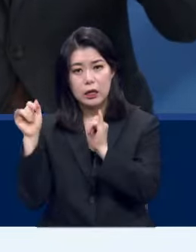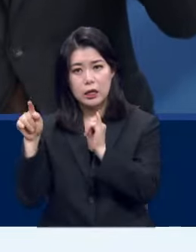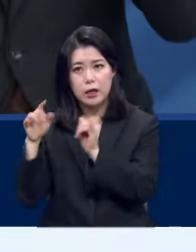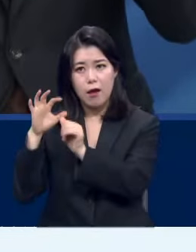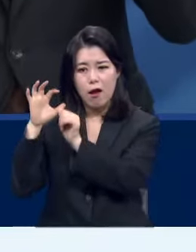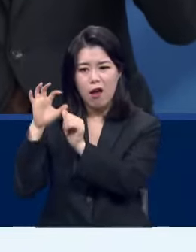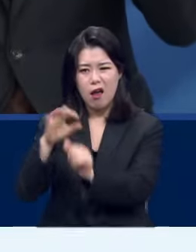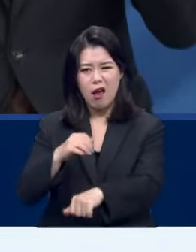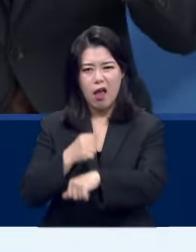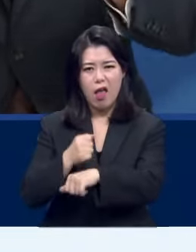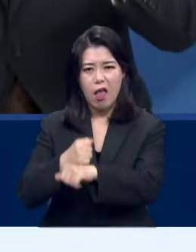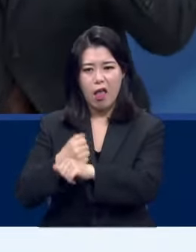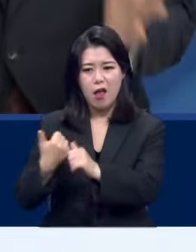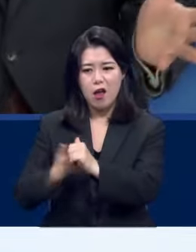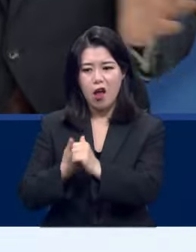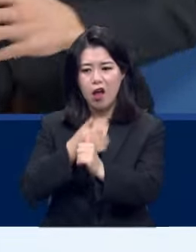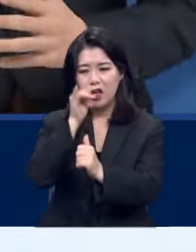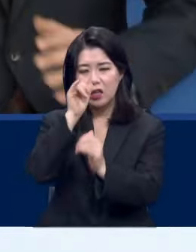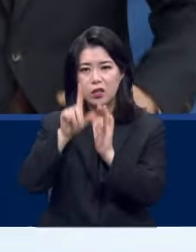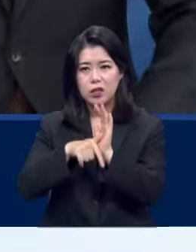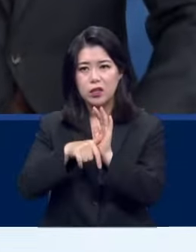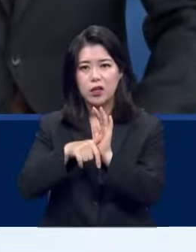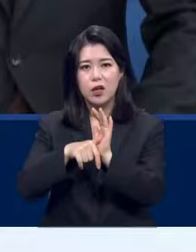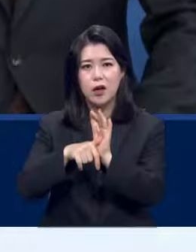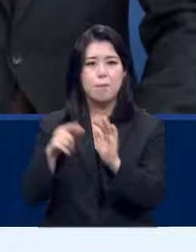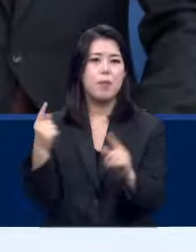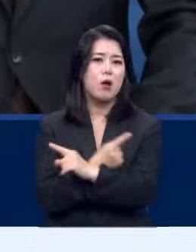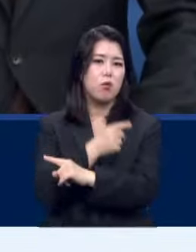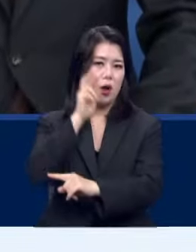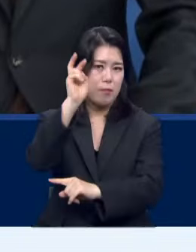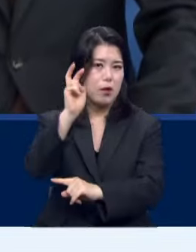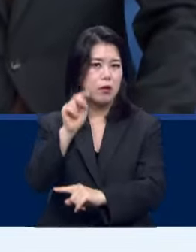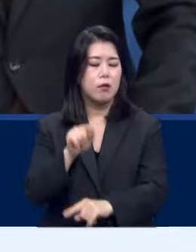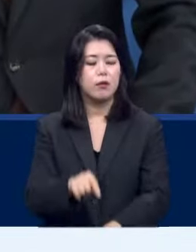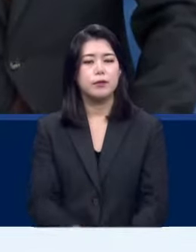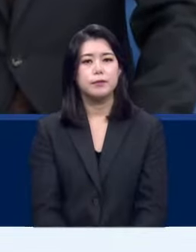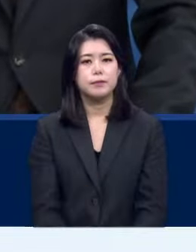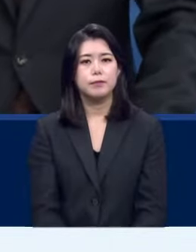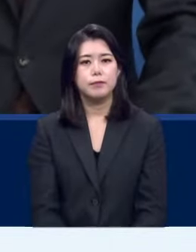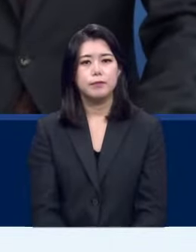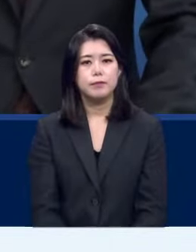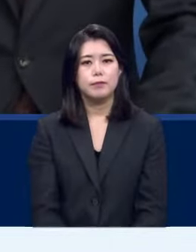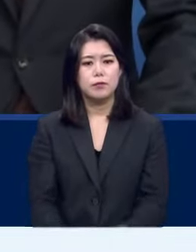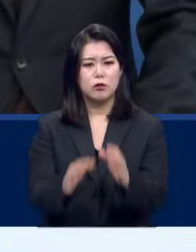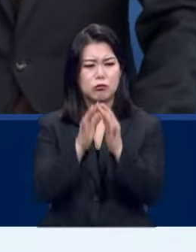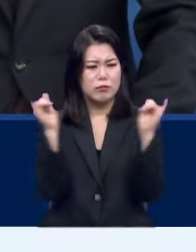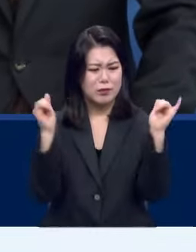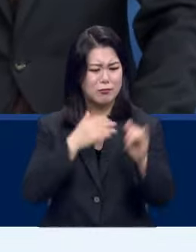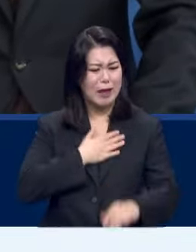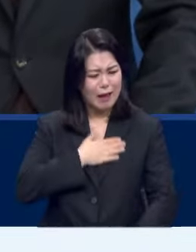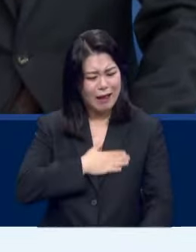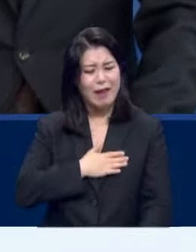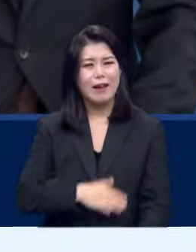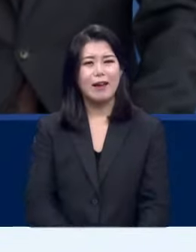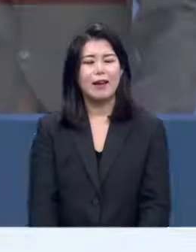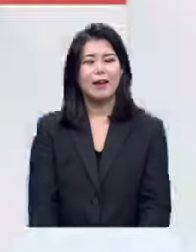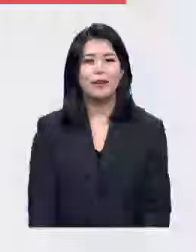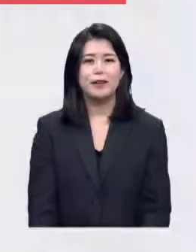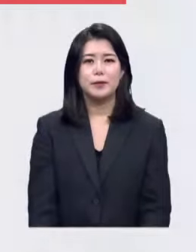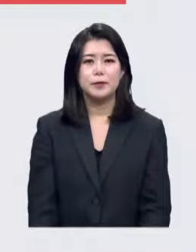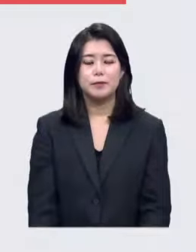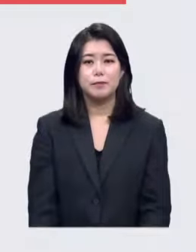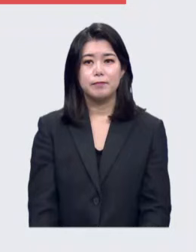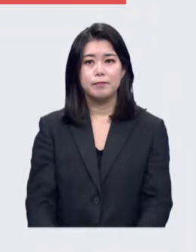넣었다는 제보라도 있었으면 공천을 틀었으면 틀었을 사람이지 그대로 줬을 사람이 아닙니다 이거 국민들도 그렇게 생각할 것 같아요 자